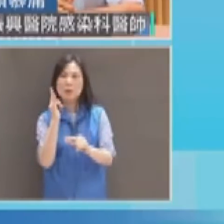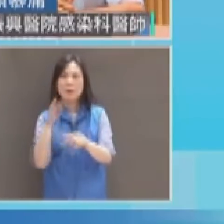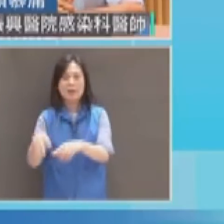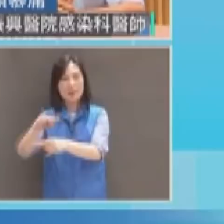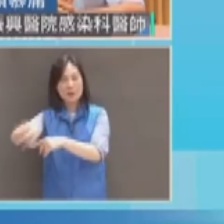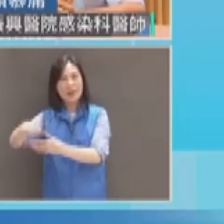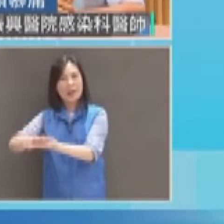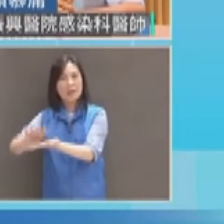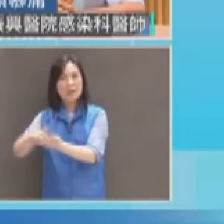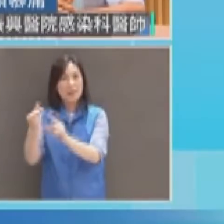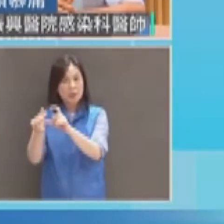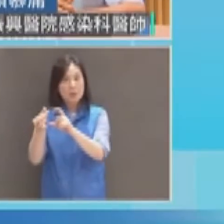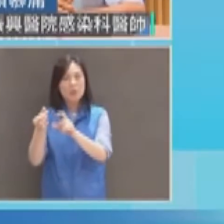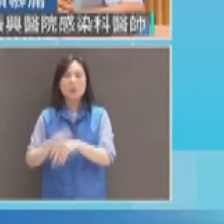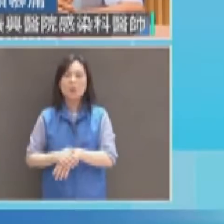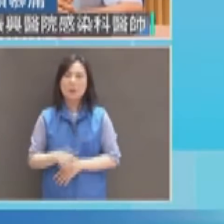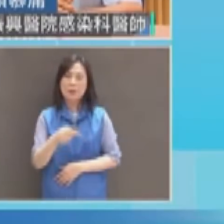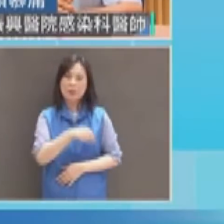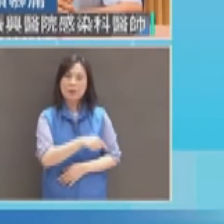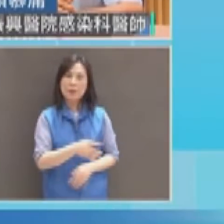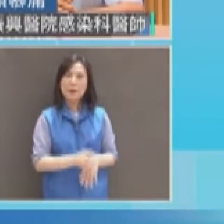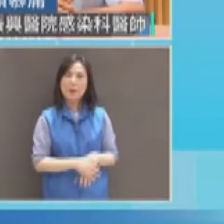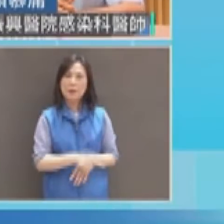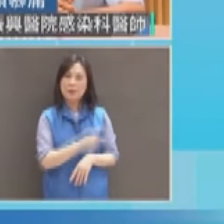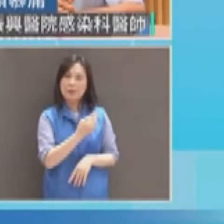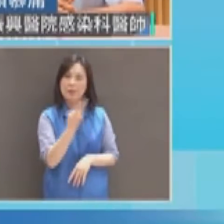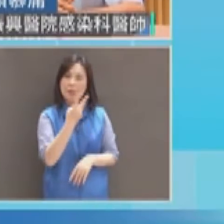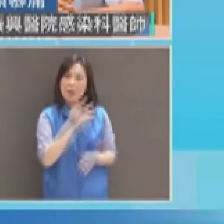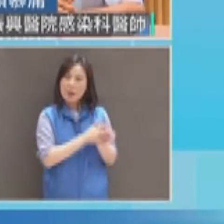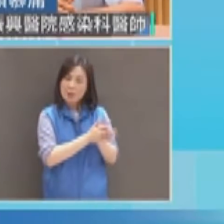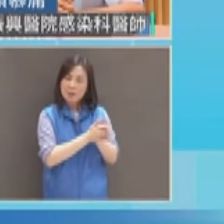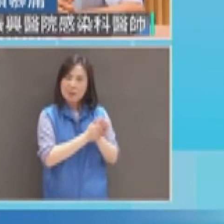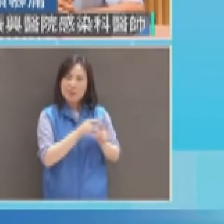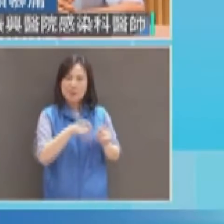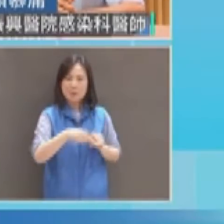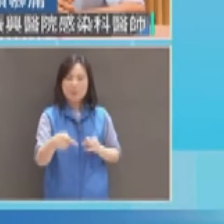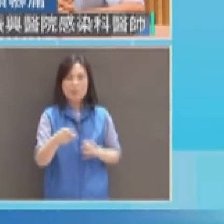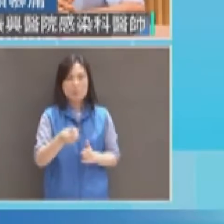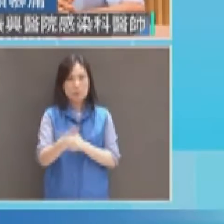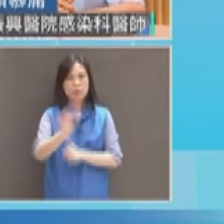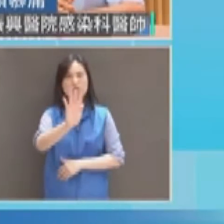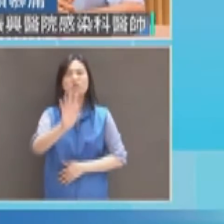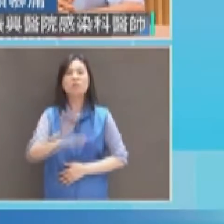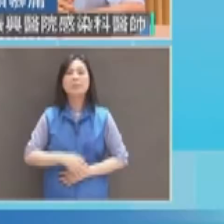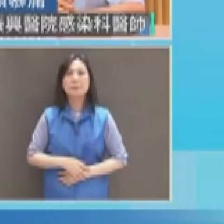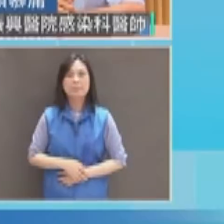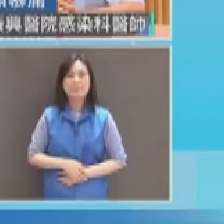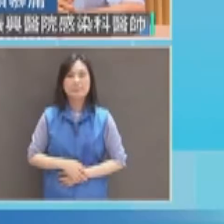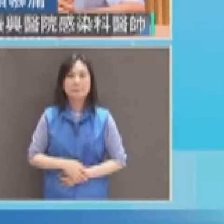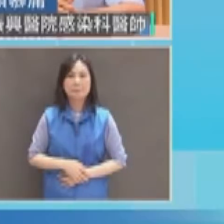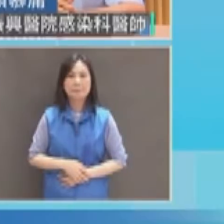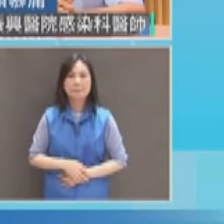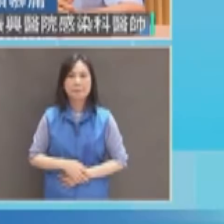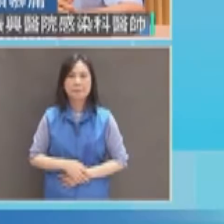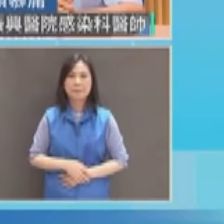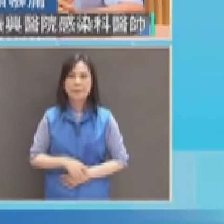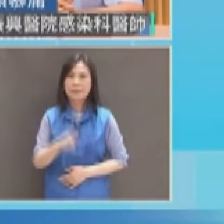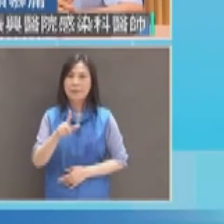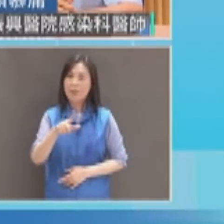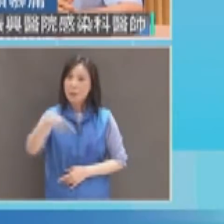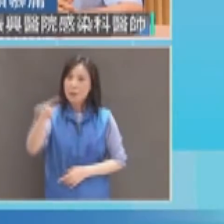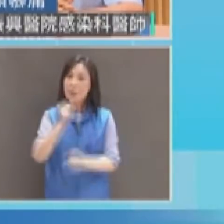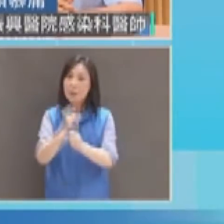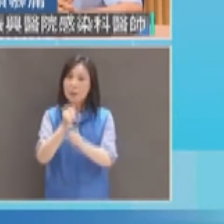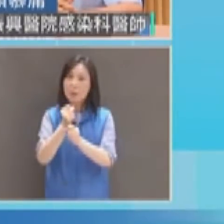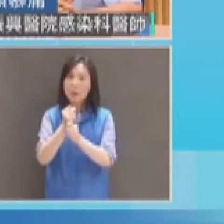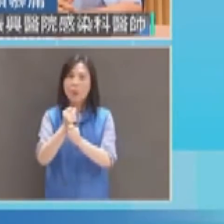明治洗手法让这个污染区的病毒不要跑到清洁区里面。下一张。所以我们在上下班，我们